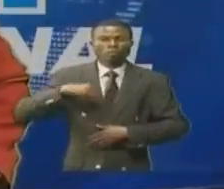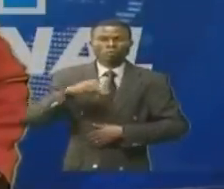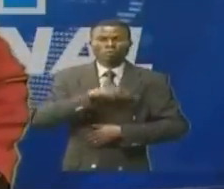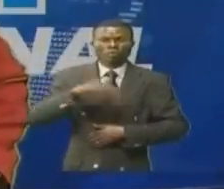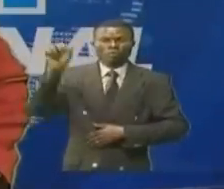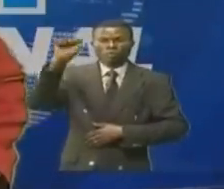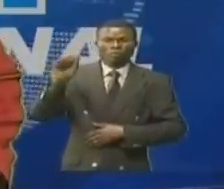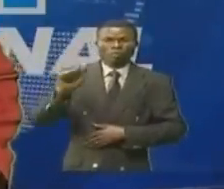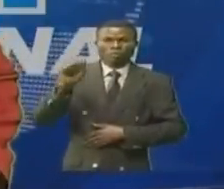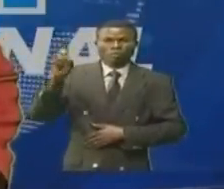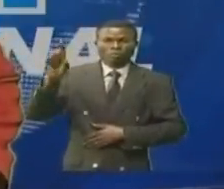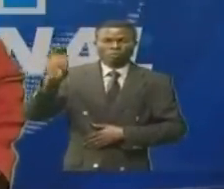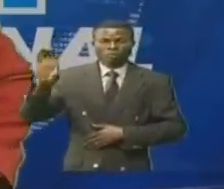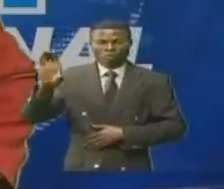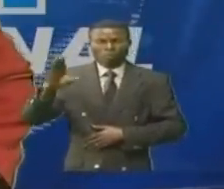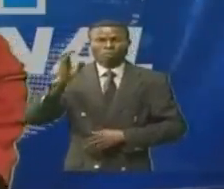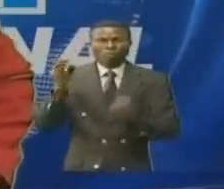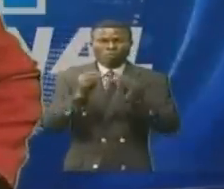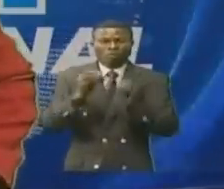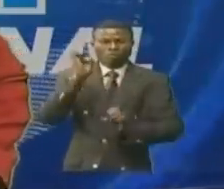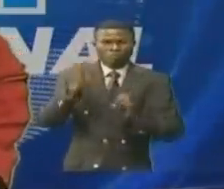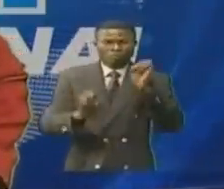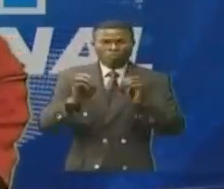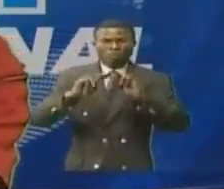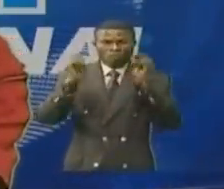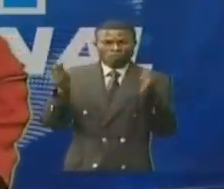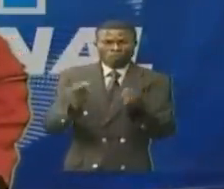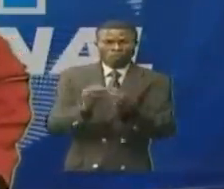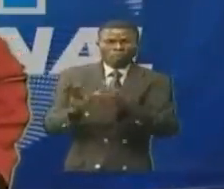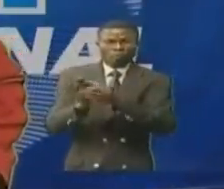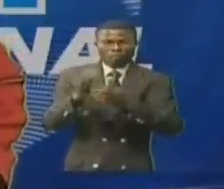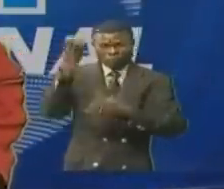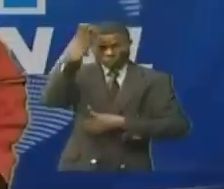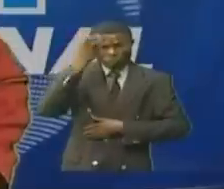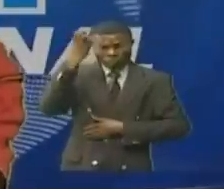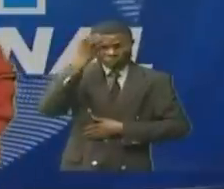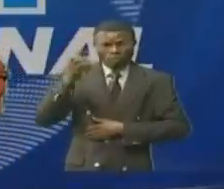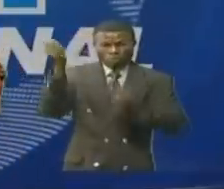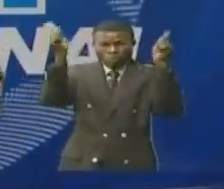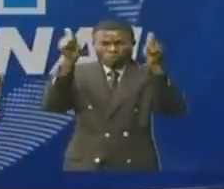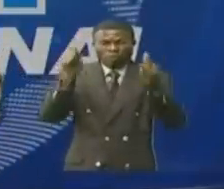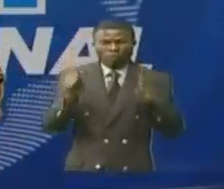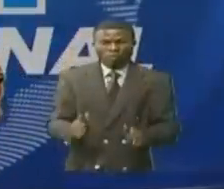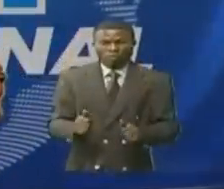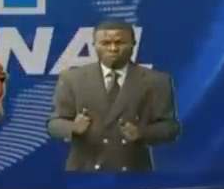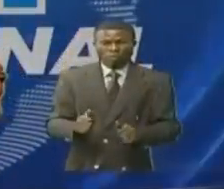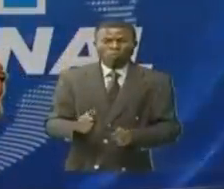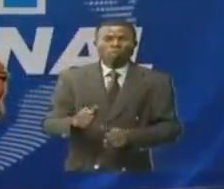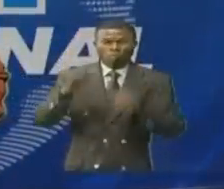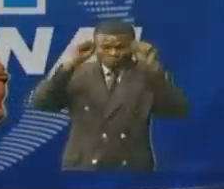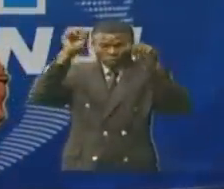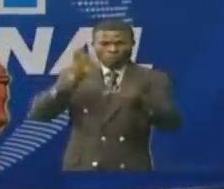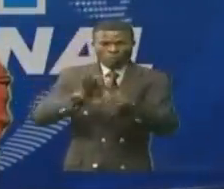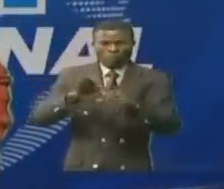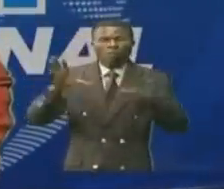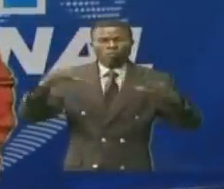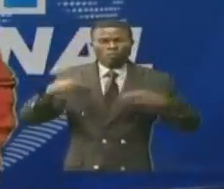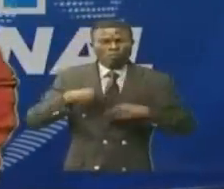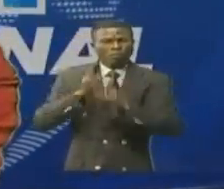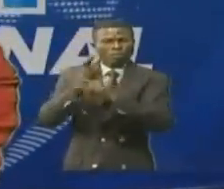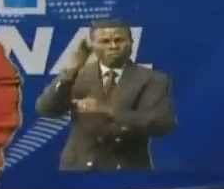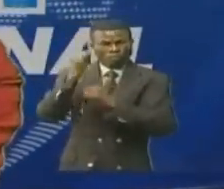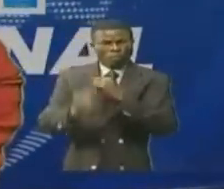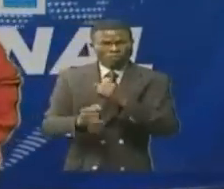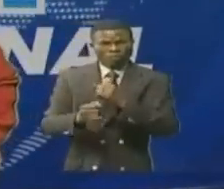qui a présidé une réunion d'évaluation avec la délégation de l'Union européenne et africaine. Denis Kadima se dit convaincu du rapport final qui